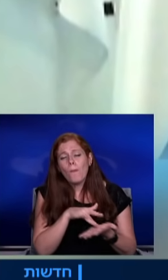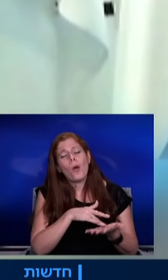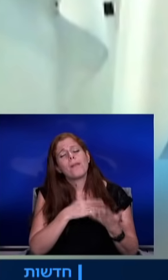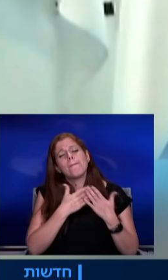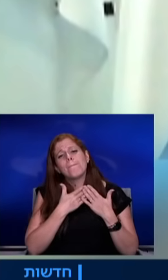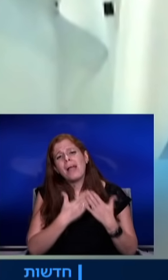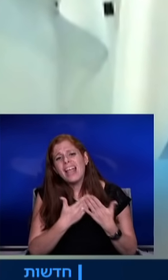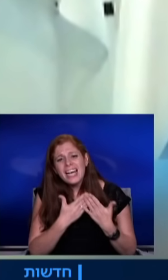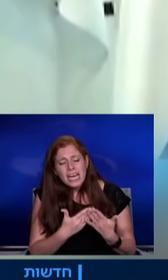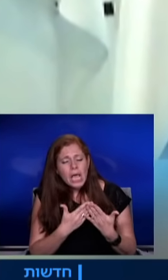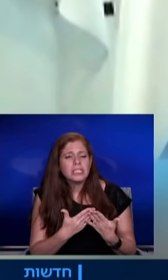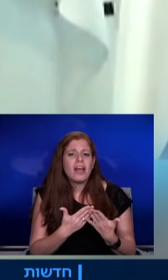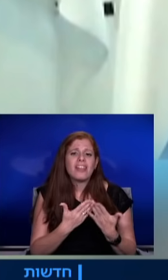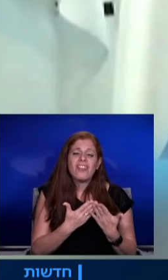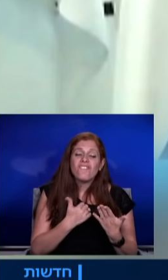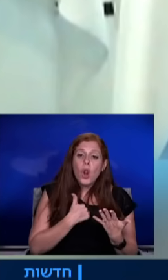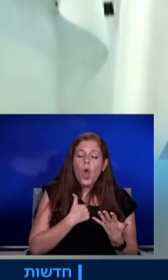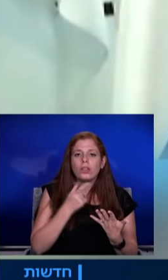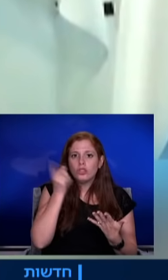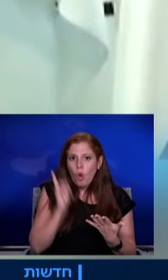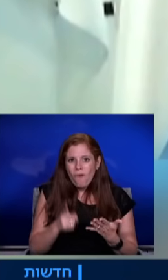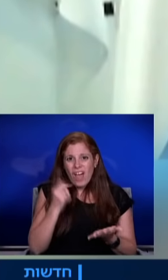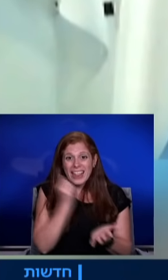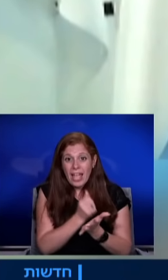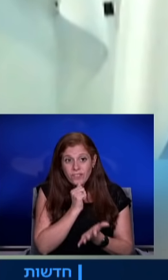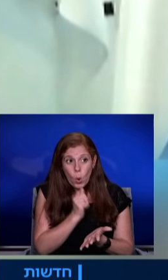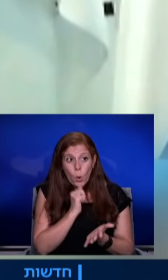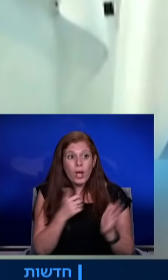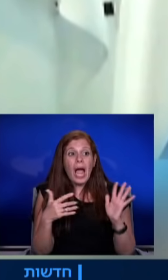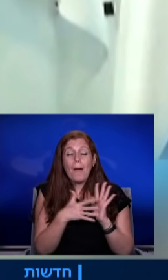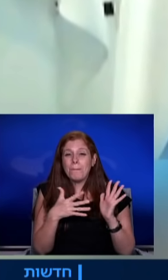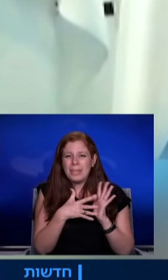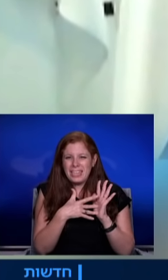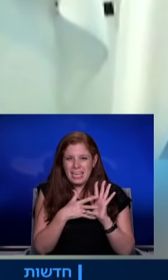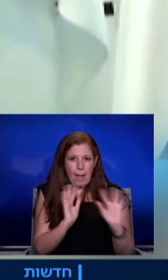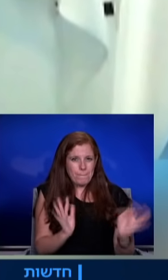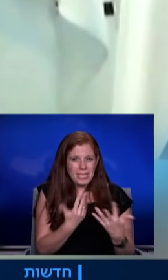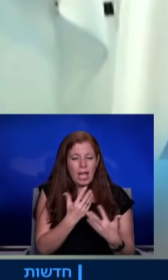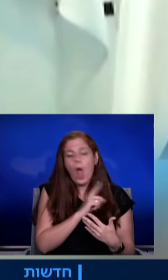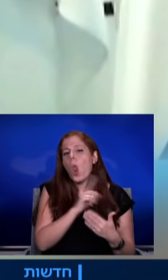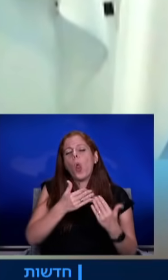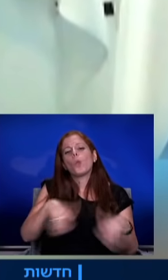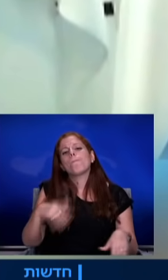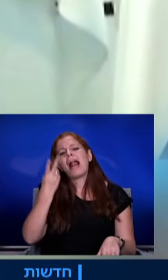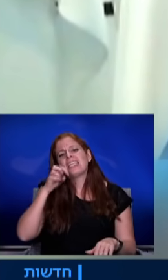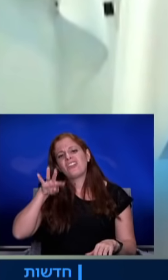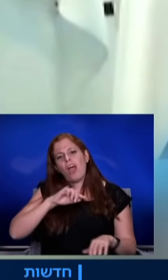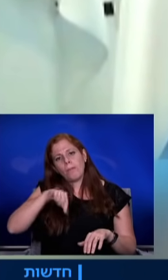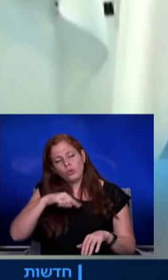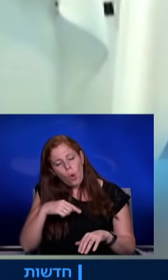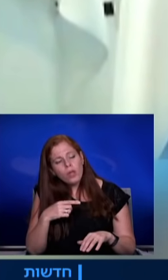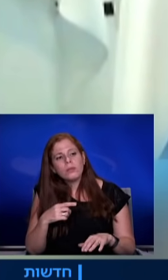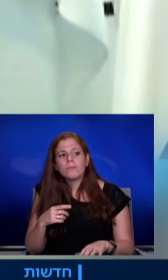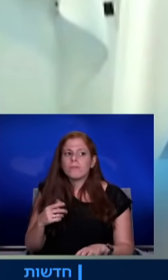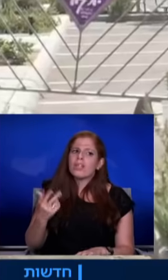כנסת, תפילות שמחייבות תו ירוק, בדיקת האנטיגן לא תוגבל ל-24 שעות, אלא תוכל לשמש